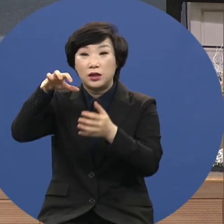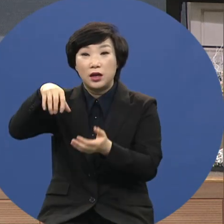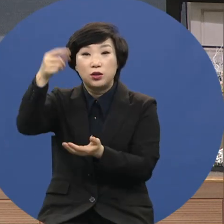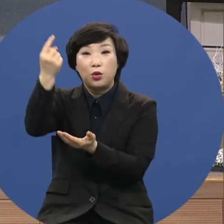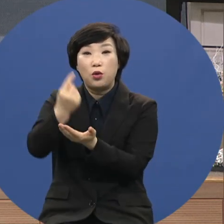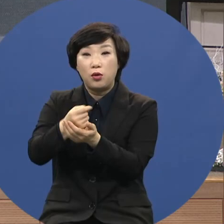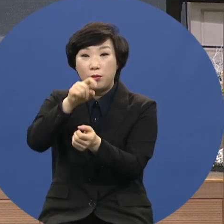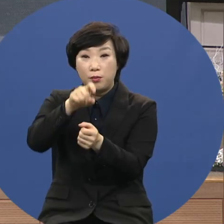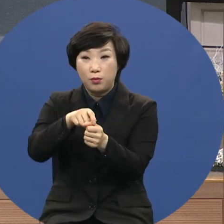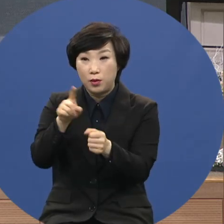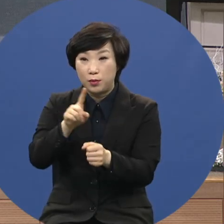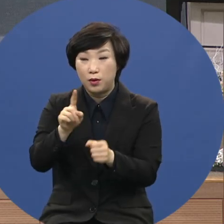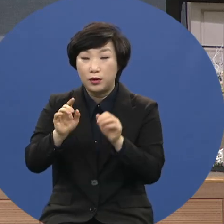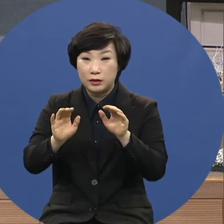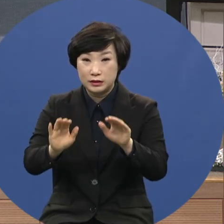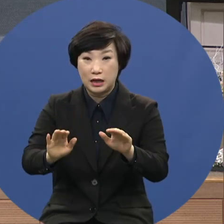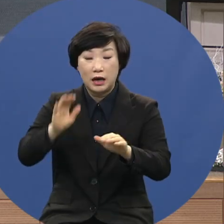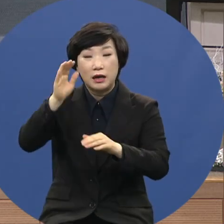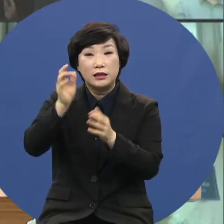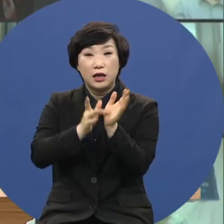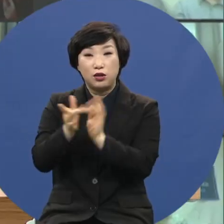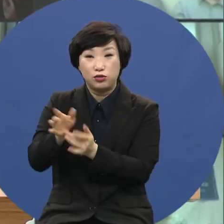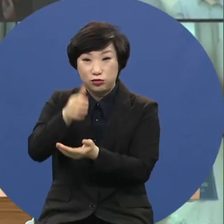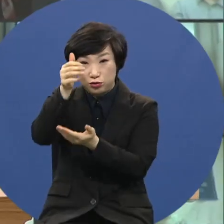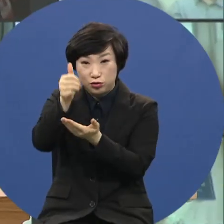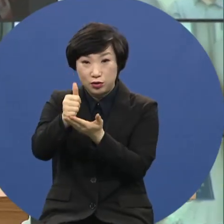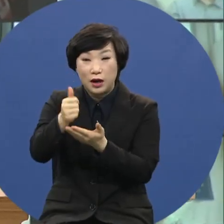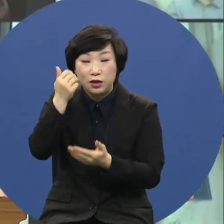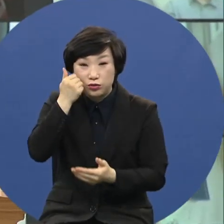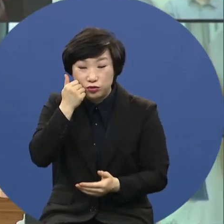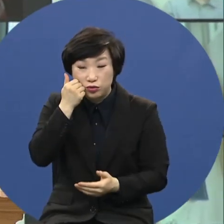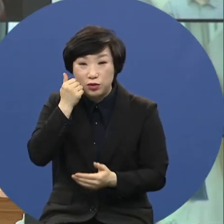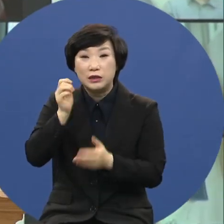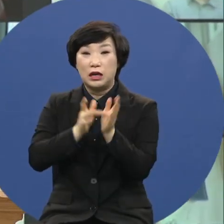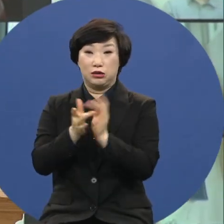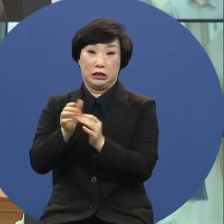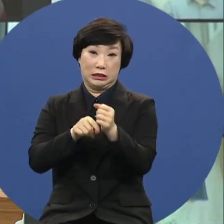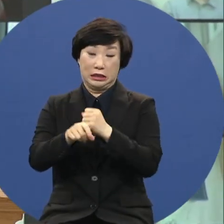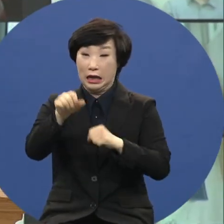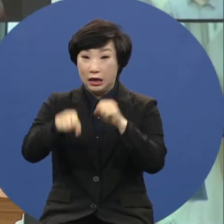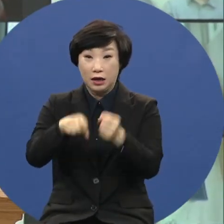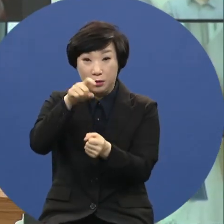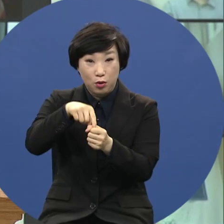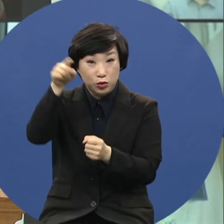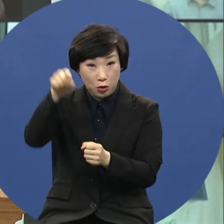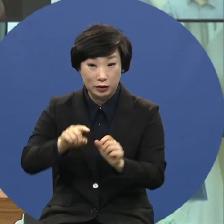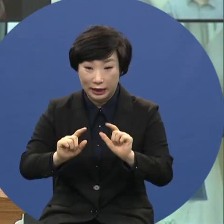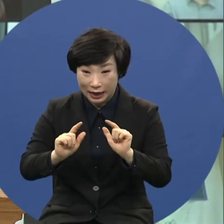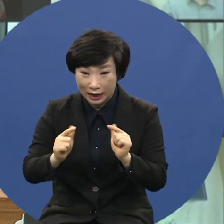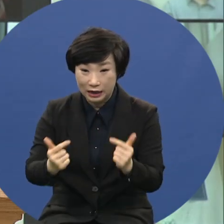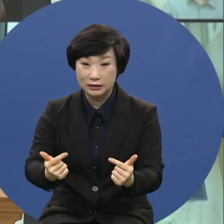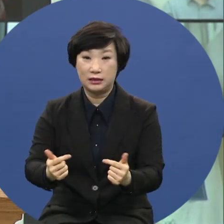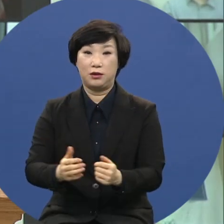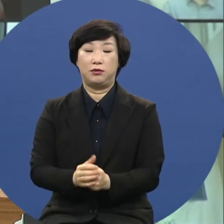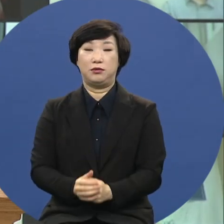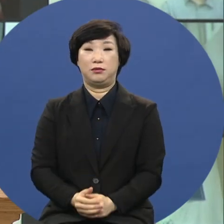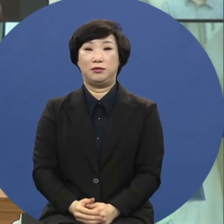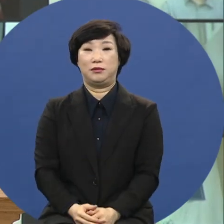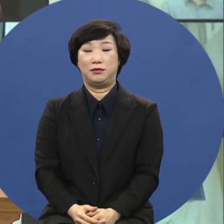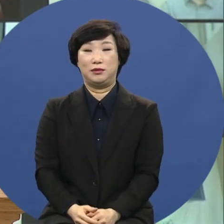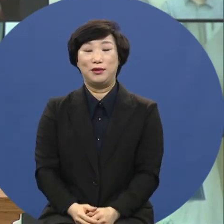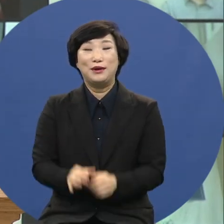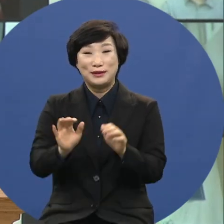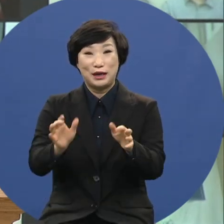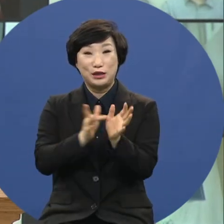것은 하나님 예수 그리스도가 자기 뜻을 행하려 함이 아니오.